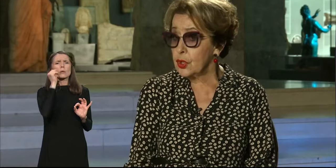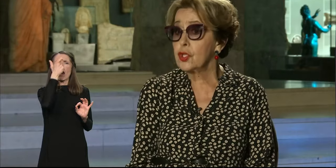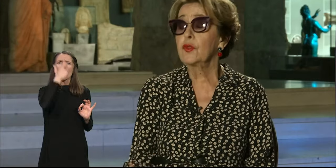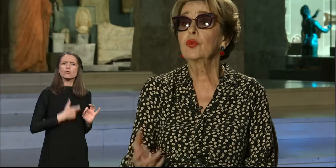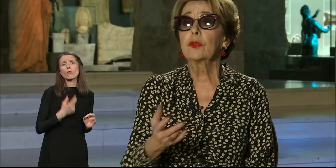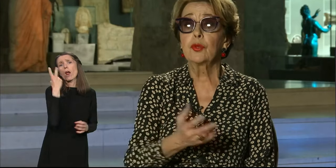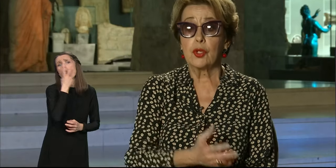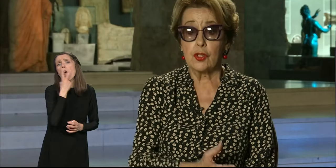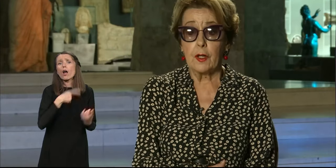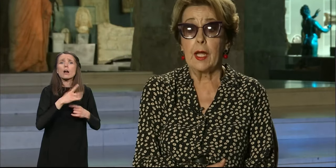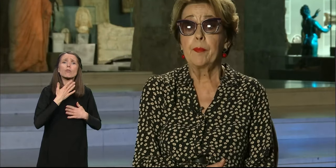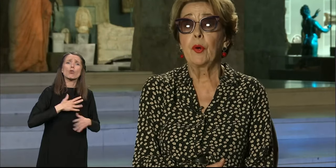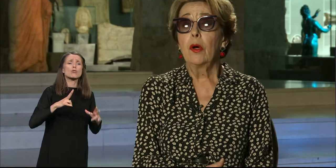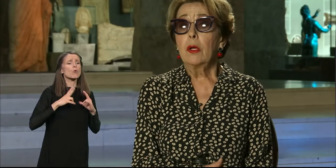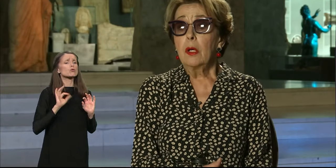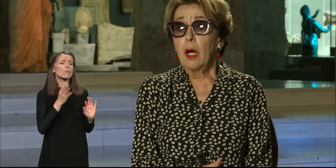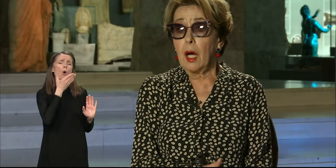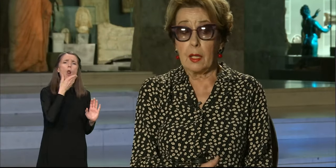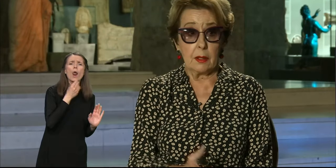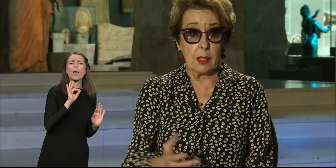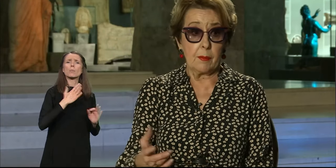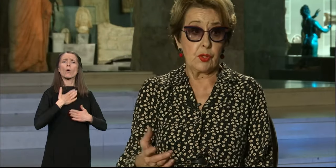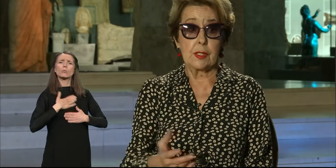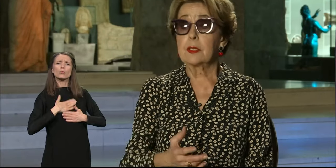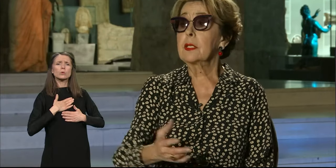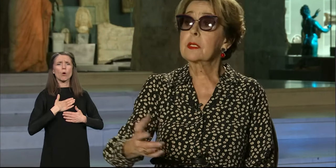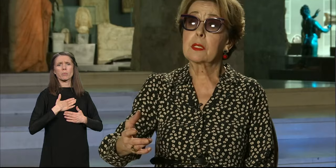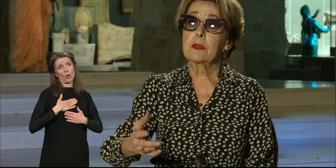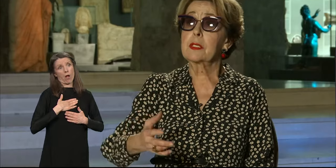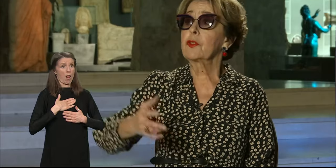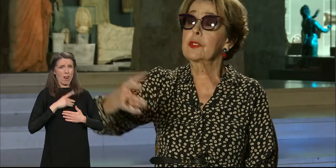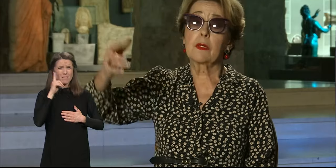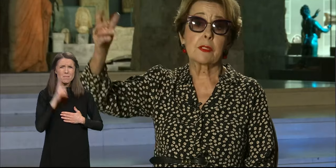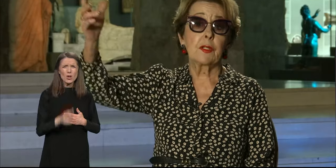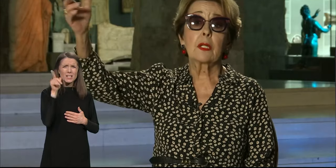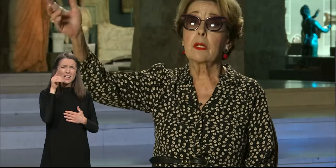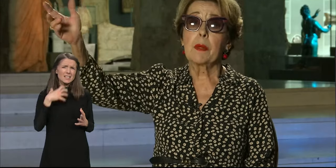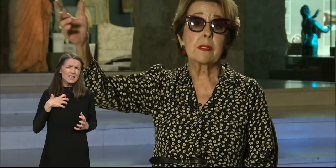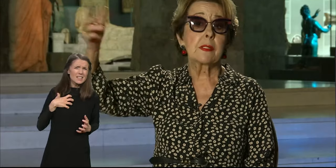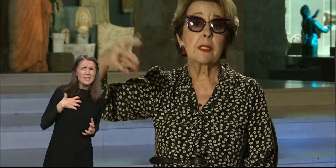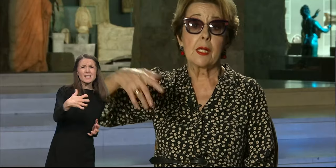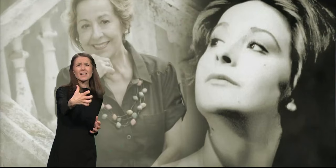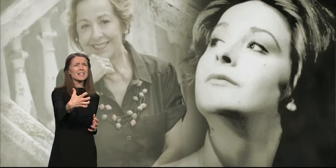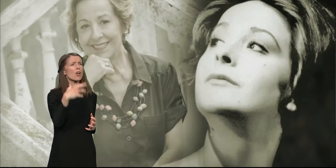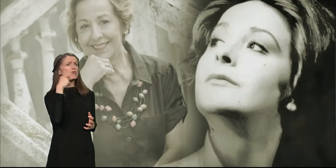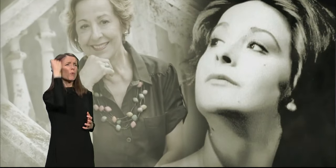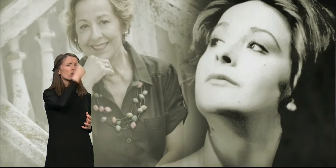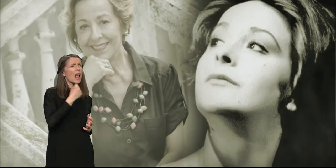hoće da živi udobno, da živi lepo, ali da ne će sada da se vozi za vikend na mesec i